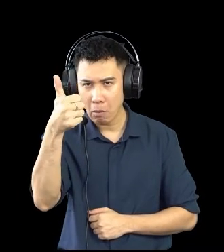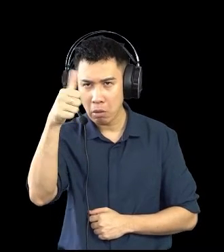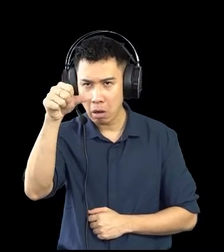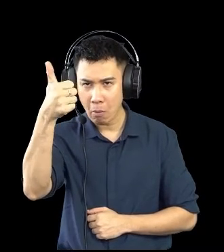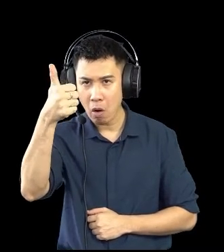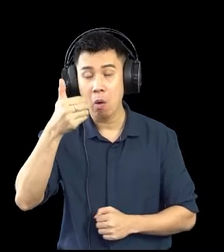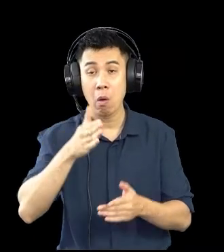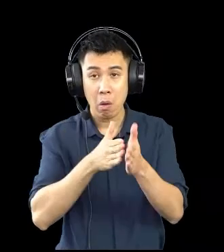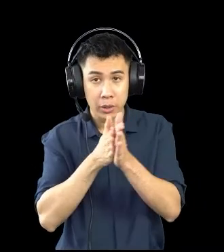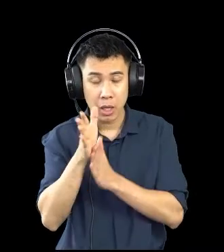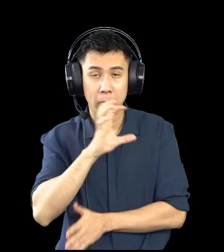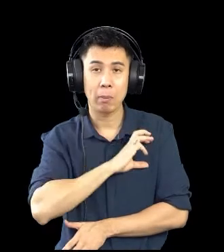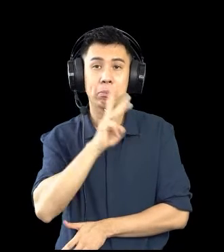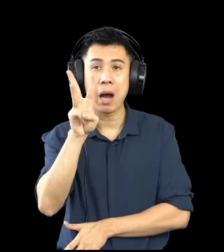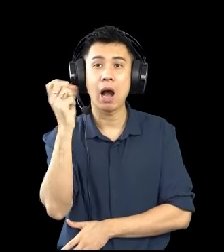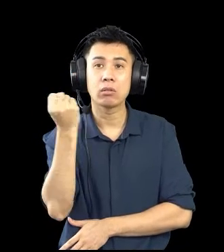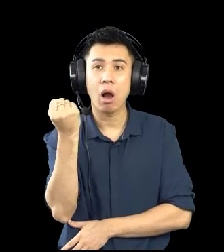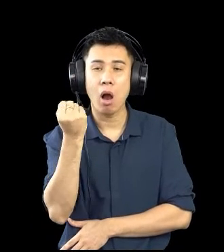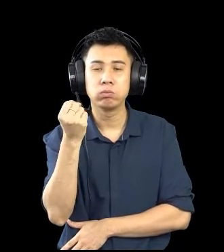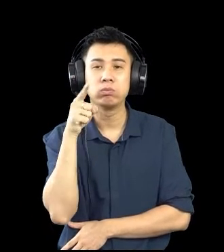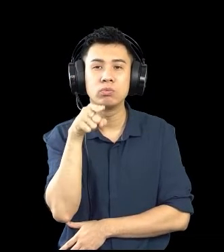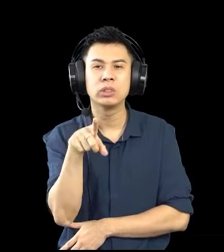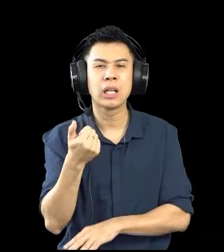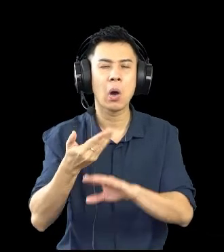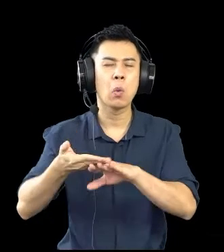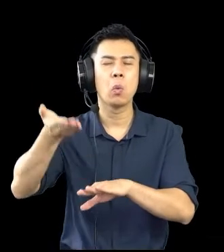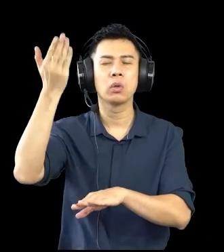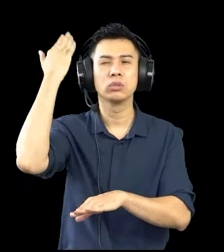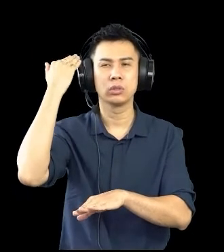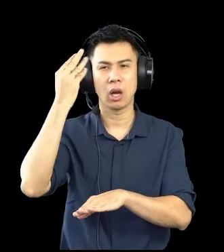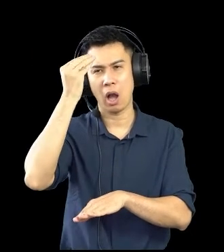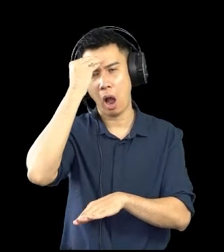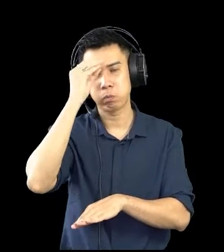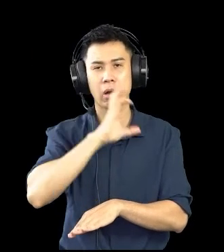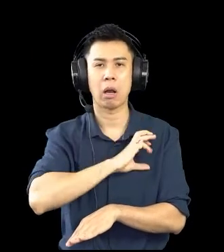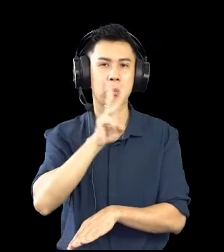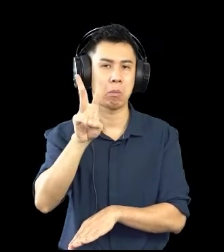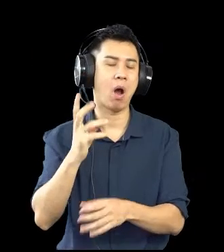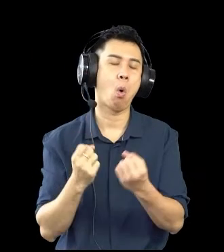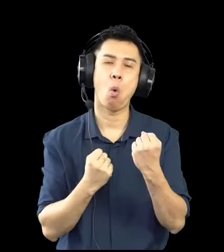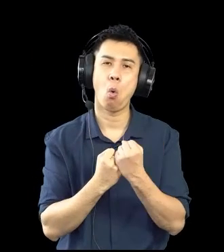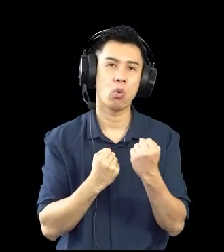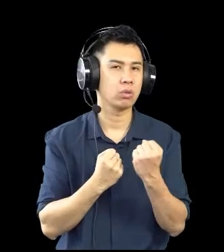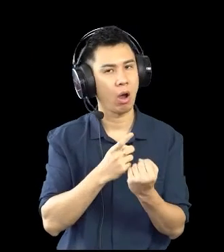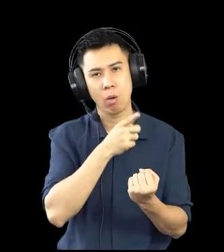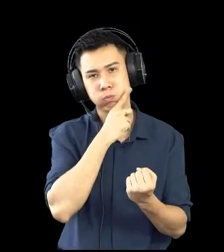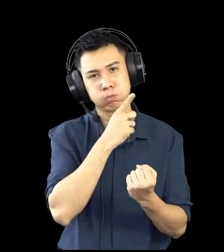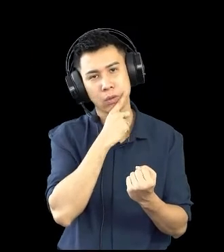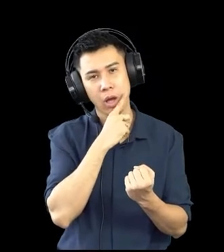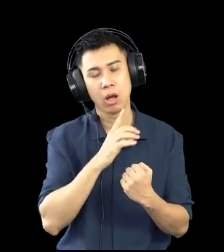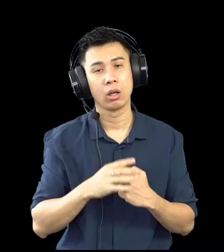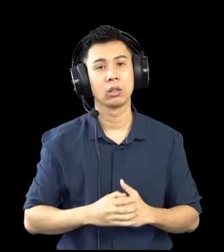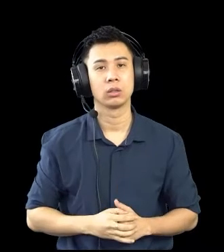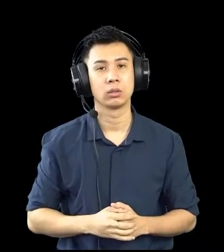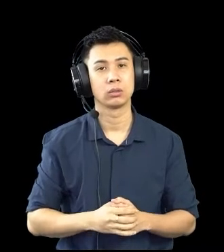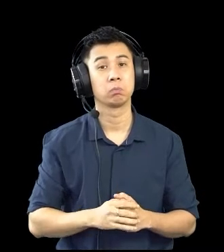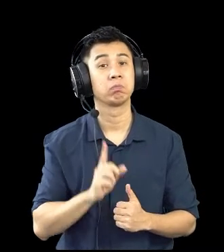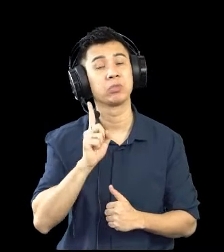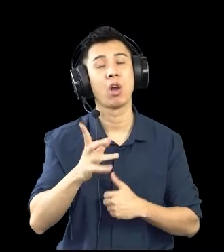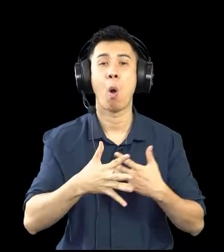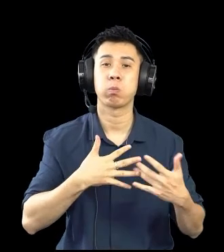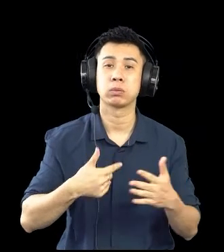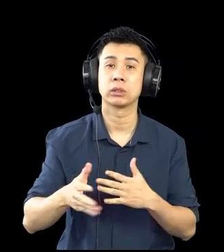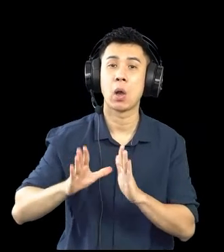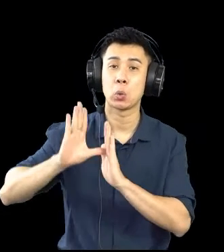tục được đi học cấp 3, tại vì cái hồi đấy ấy, thì cái việc học cấp 3 đấy bọn em chưa thể hỗ trợ được. Tuy nhiên là sau khi bọn